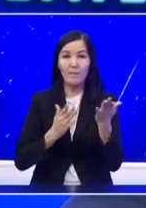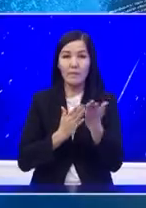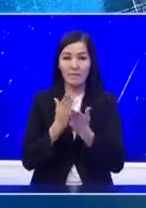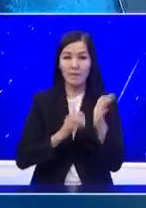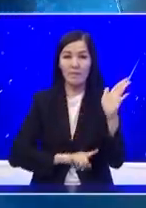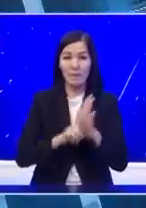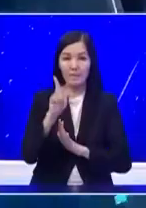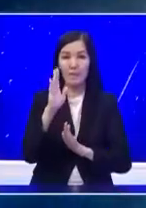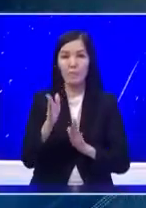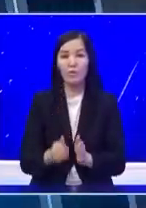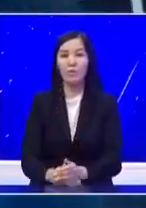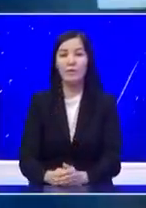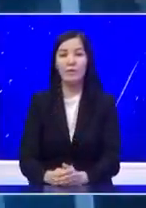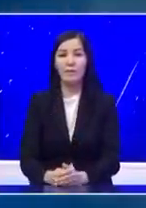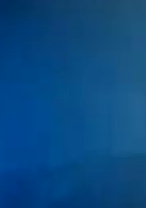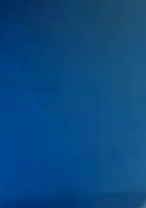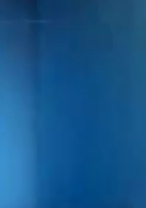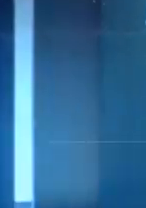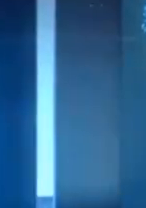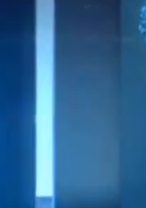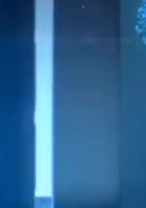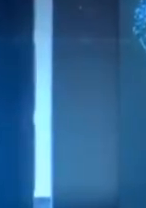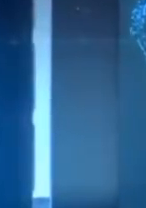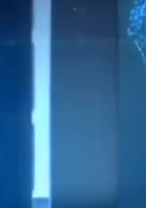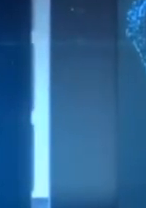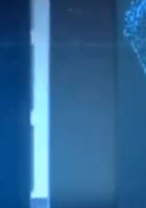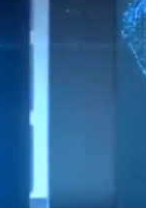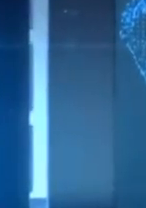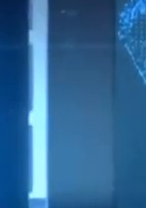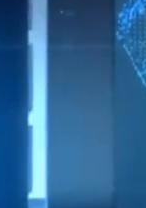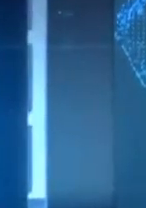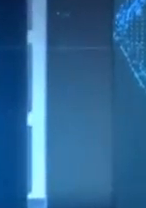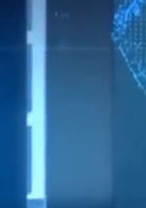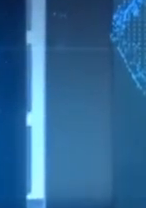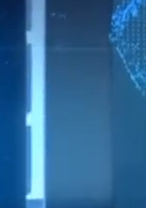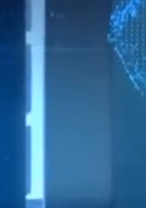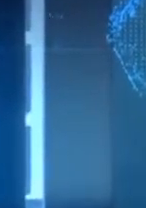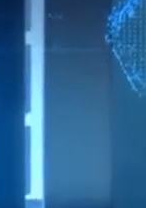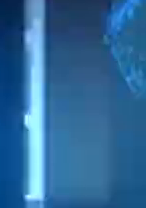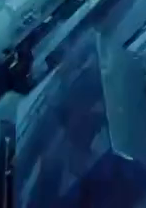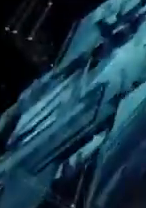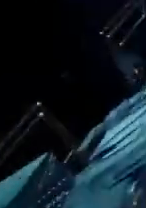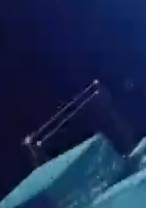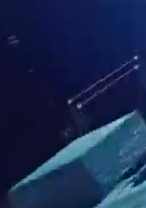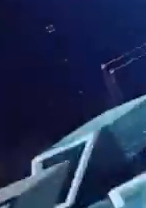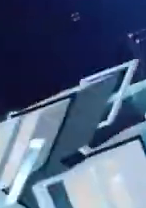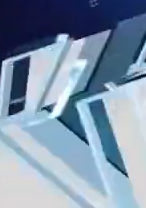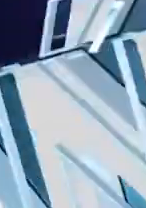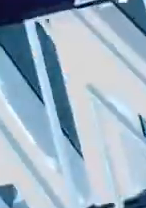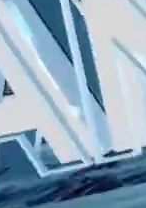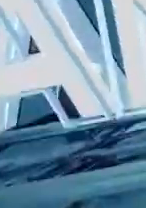кіріседі. Елена Серікбайқызы, Айбек Ақшолақов, Асхат Мұсабеков, Жетісу телеарнасы, Талдықорған.